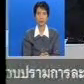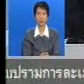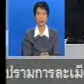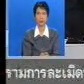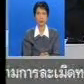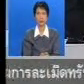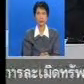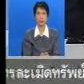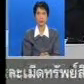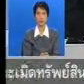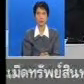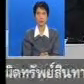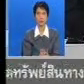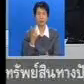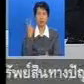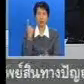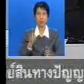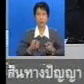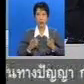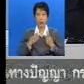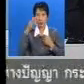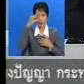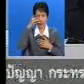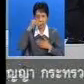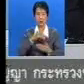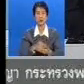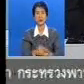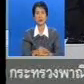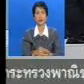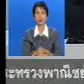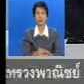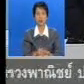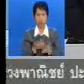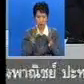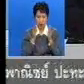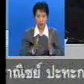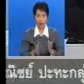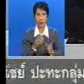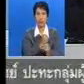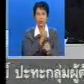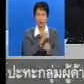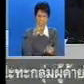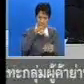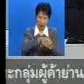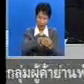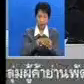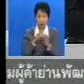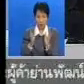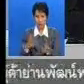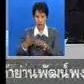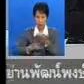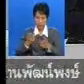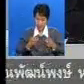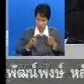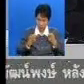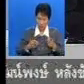เหตุชุลมุนที่เกิดขึ้นในซอยพัดพงถนนสีลมเมื่อคืนนี้นะครับระหว่างผู้ที่ดำเนินการเข้าไปจับกลุ่มผู้ละเมิดลิขสิทธิ์กับกลุ่มพ่อค้าแม่ค้าที่น